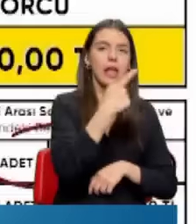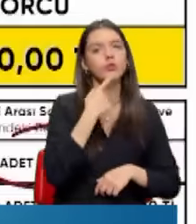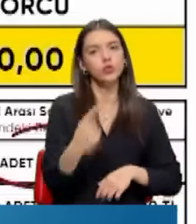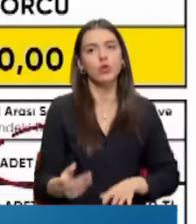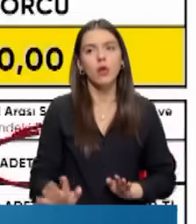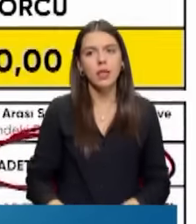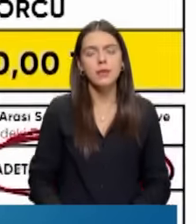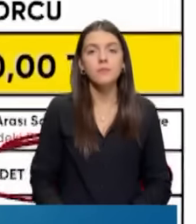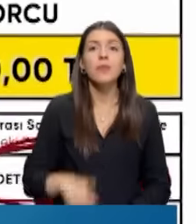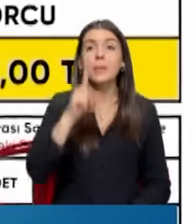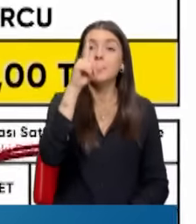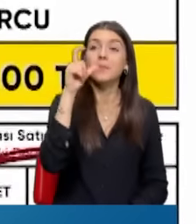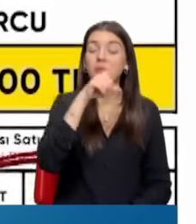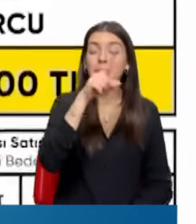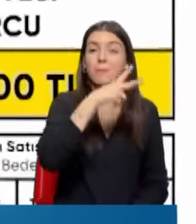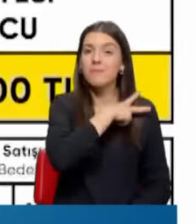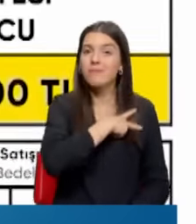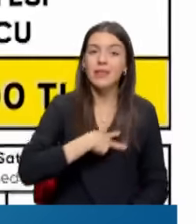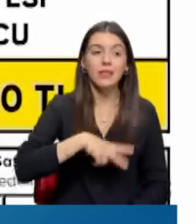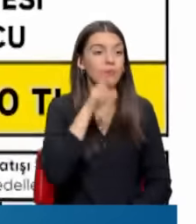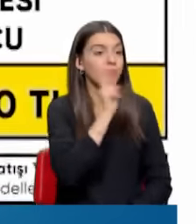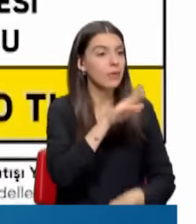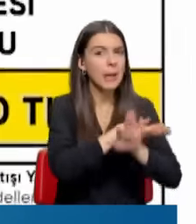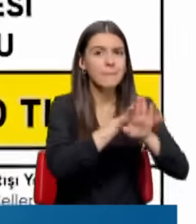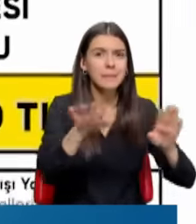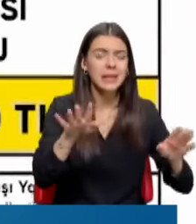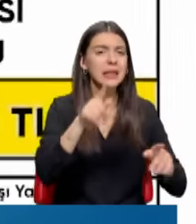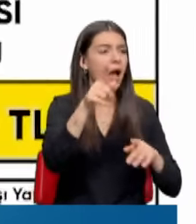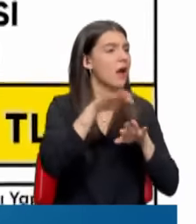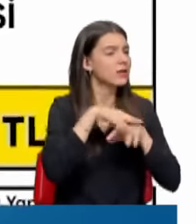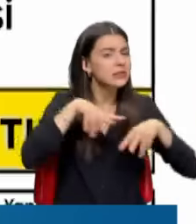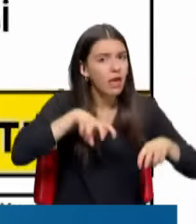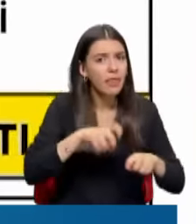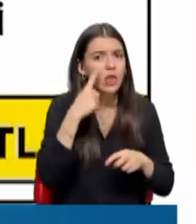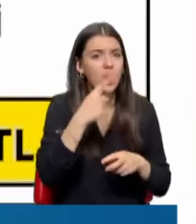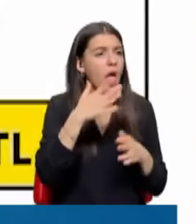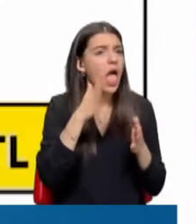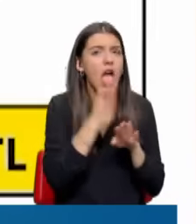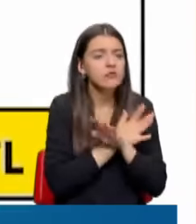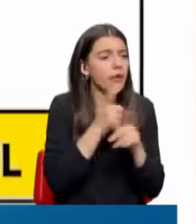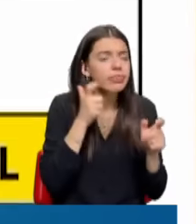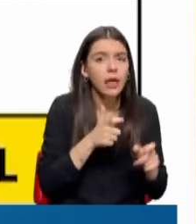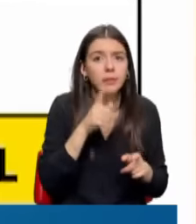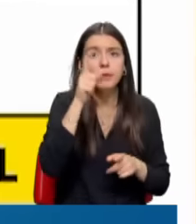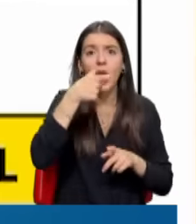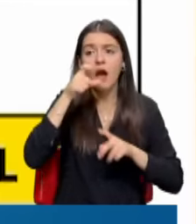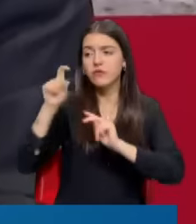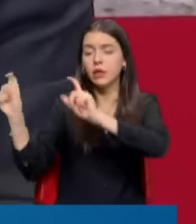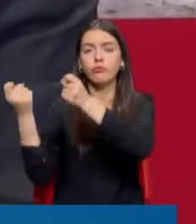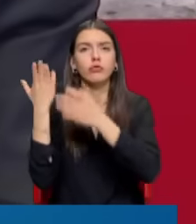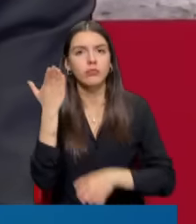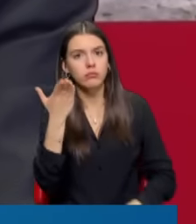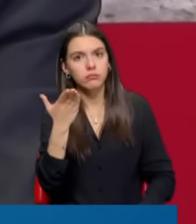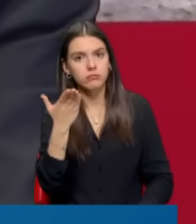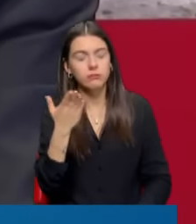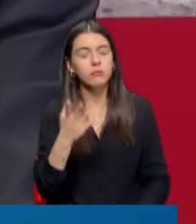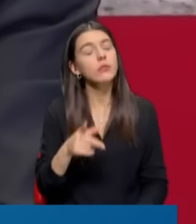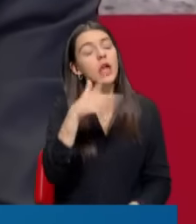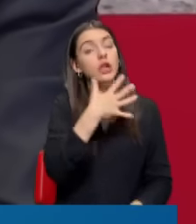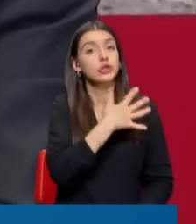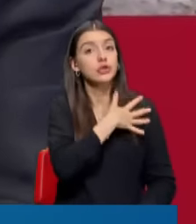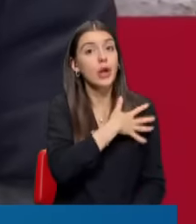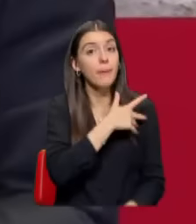söyledi. Belediyeye ait masa ve sandalyeleri, envantere kayıtlı eşyaları bir kahvehanede bulduklarını. CHP Çanakkale